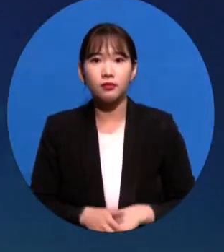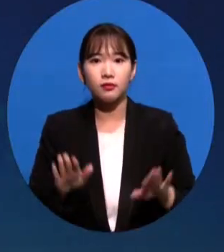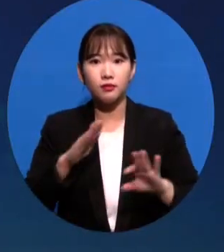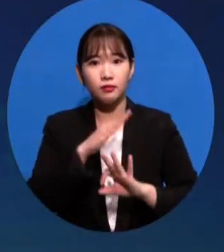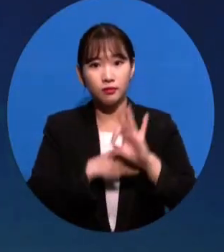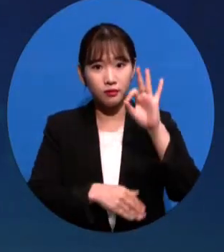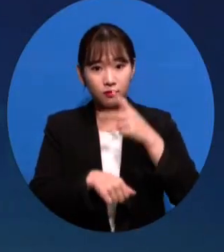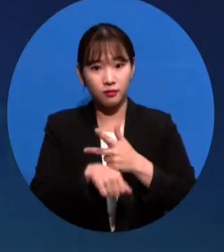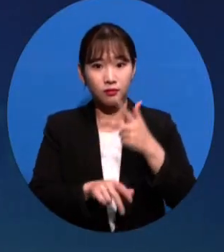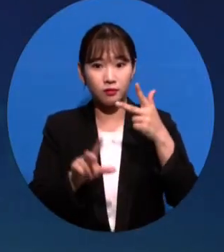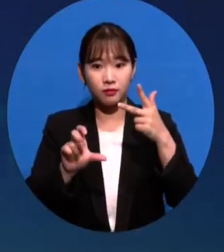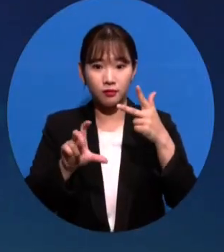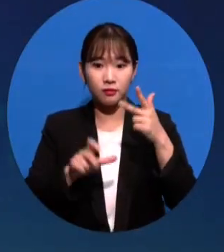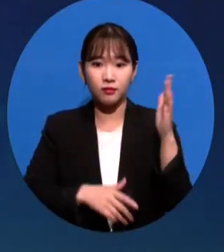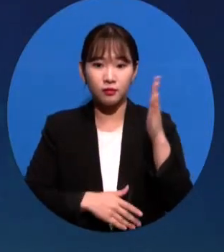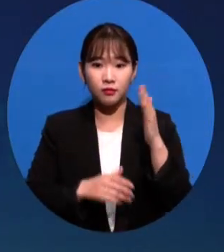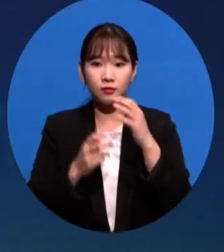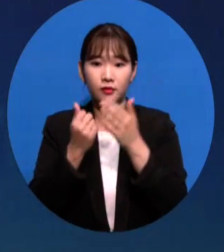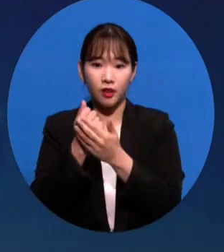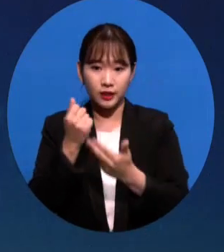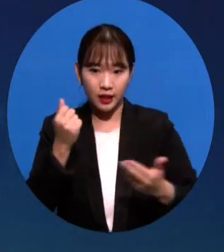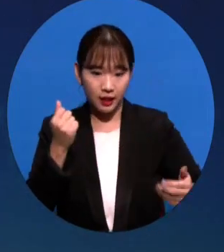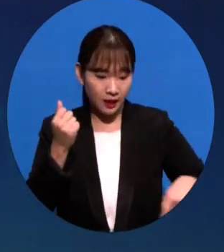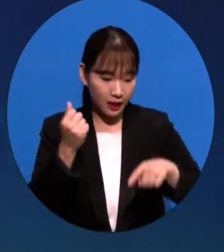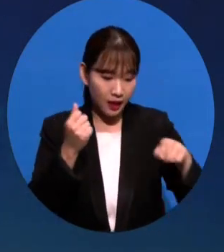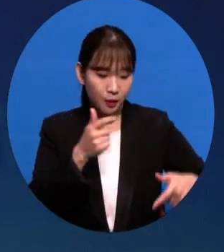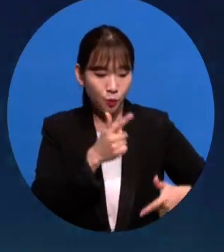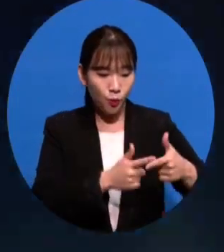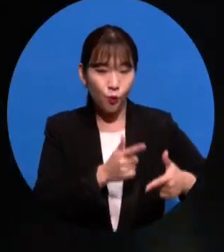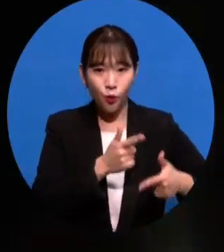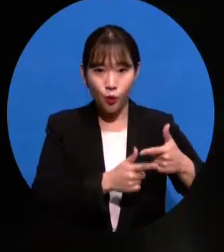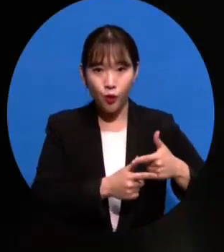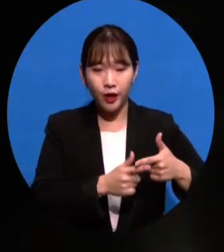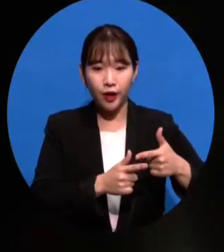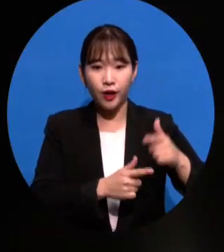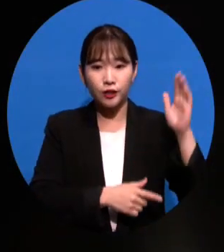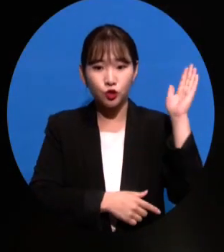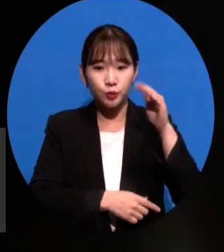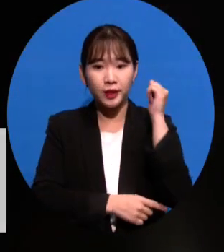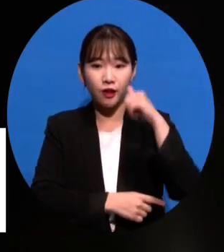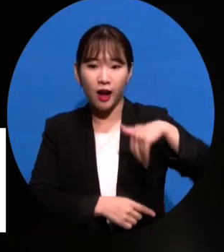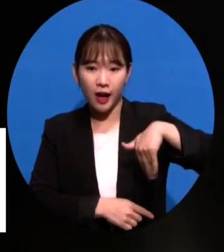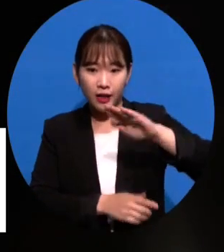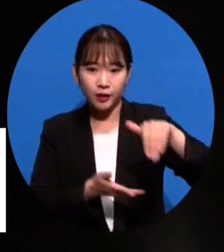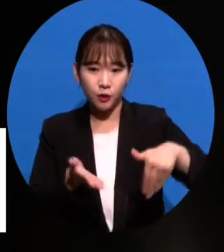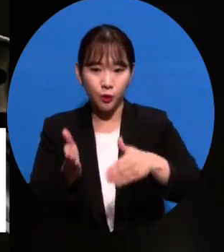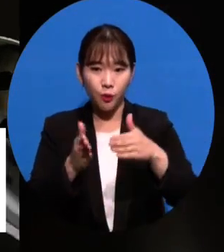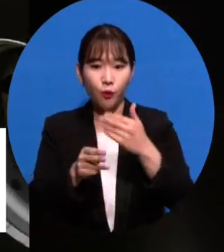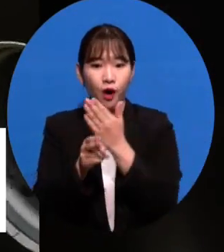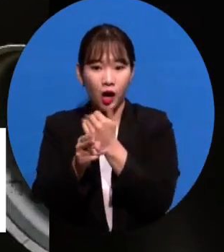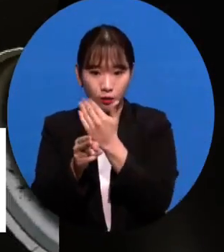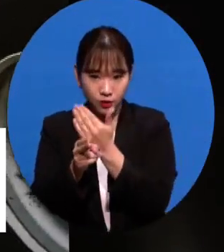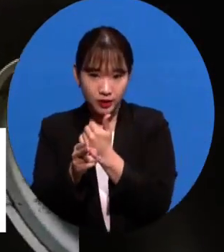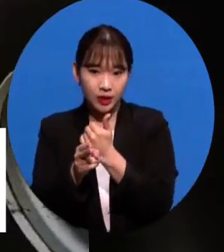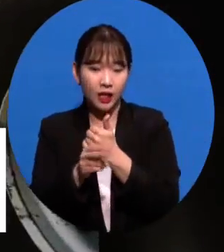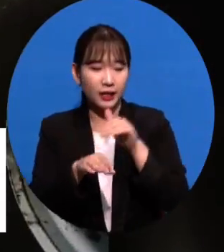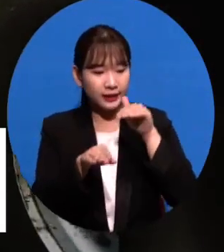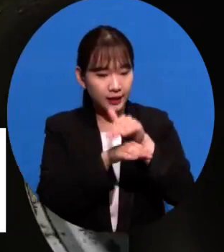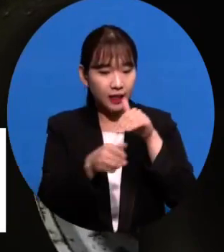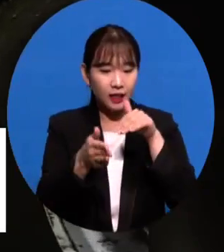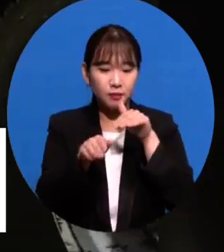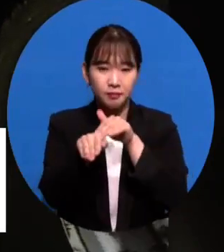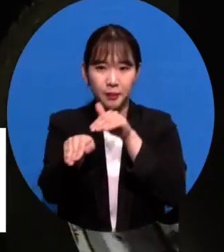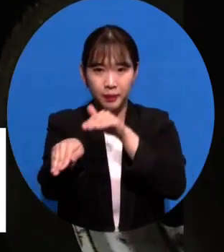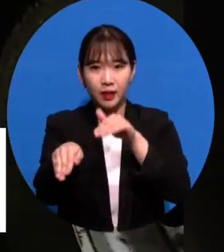오늘 아침 7시 25분쯤 영산강 하구둑 목포에서 영암 방면 도로에서 화물차와 승용차 등 3중 추돌